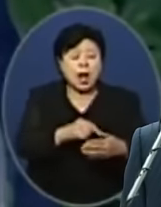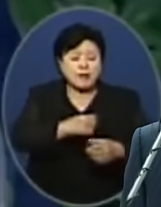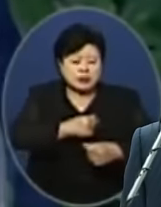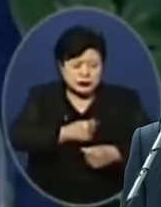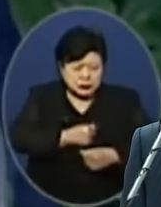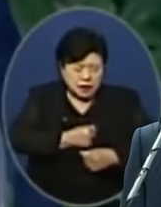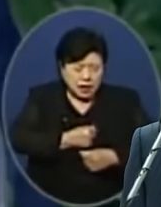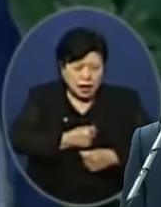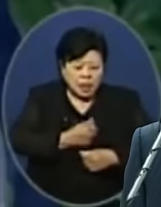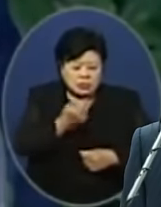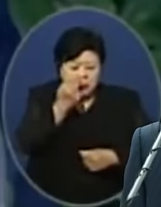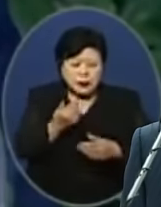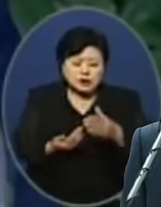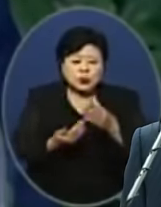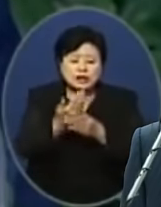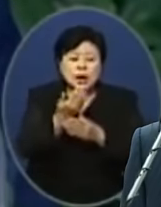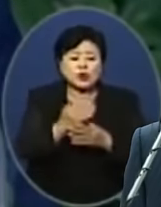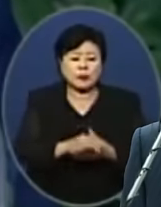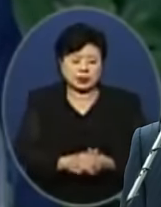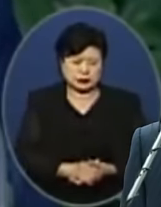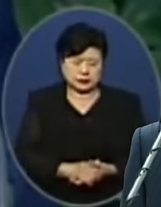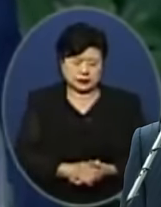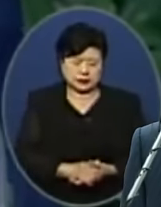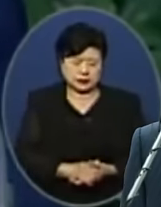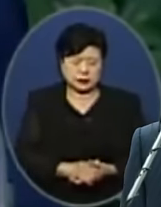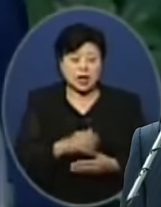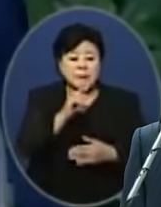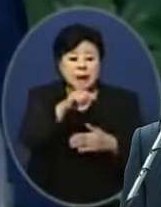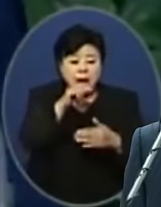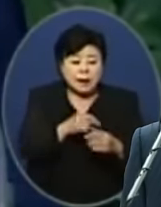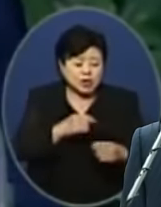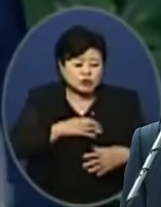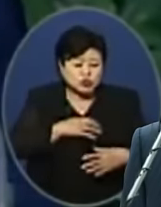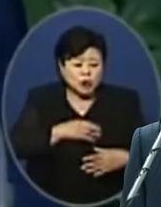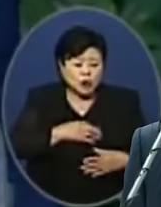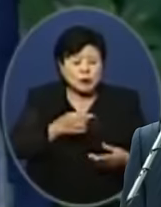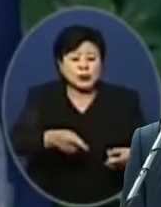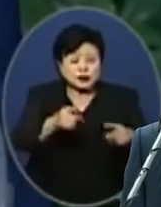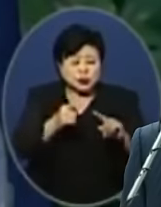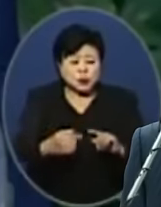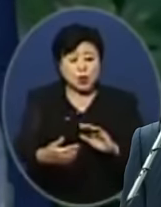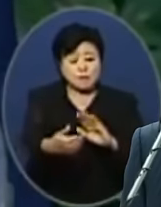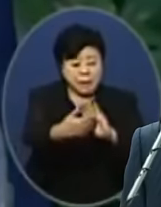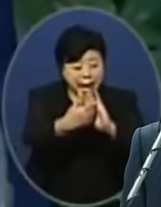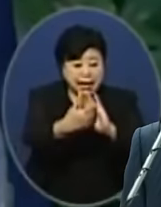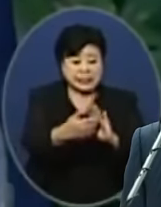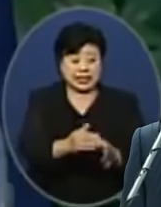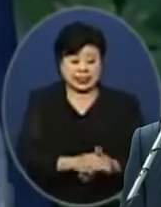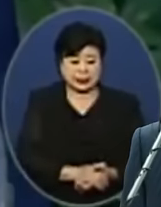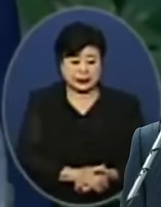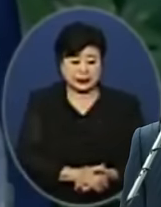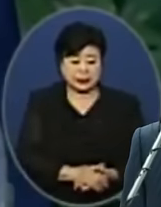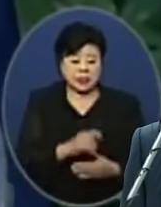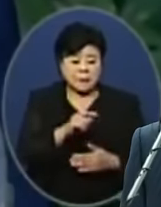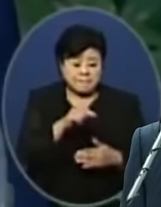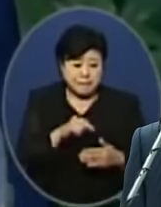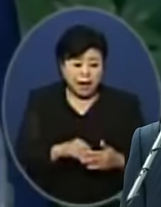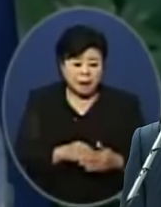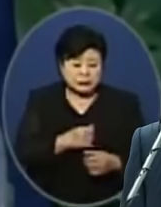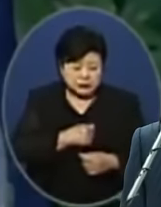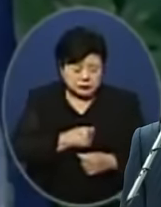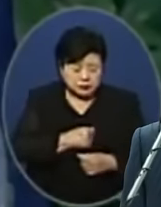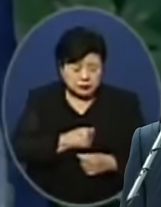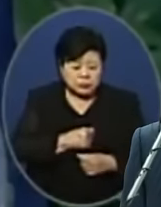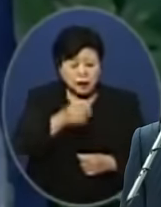마음을 지켜라. 생명이 그런 이에서 나온다고 했거든요. 마음에 두려움이 들어오는 것을 막아야 되는 것입니다. 마음을 어떻게